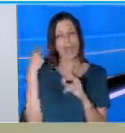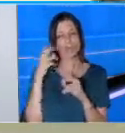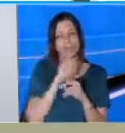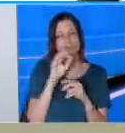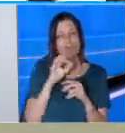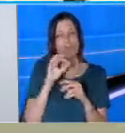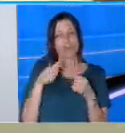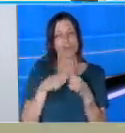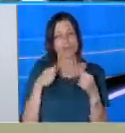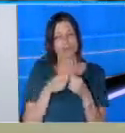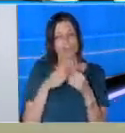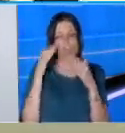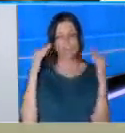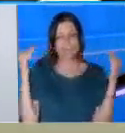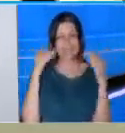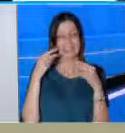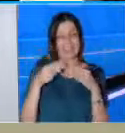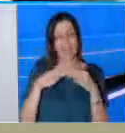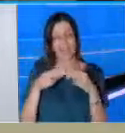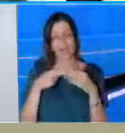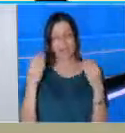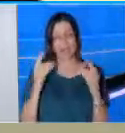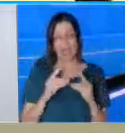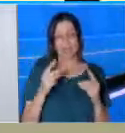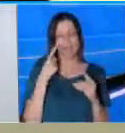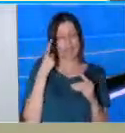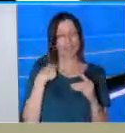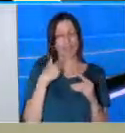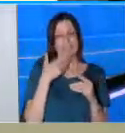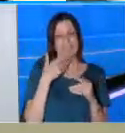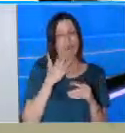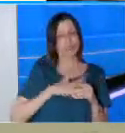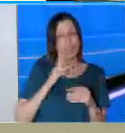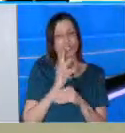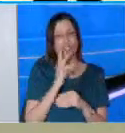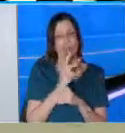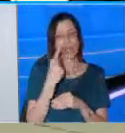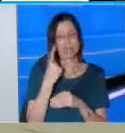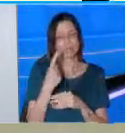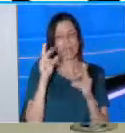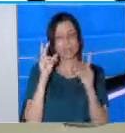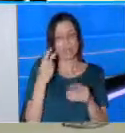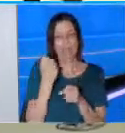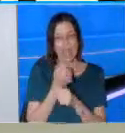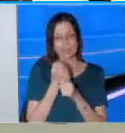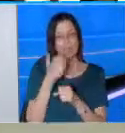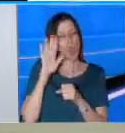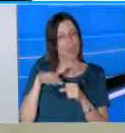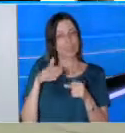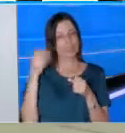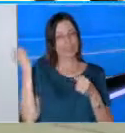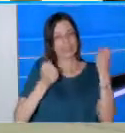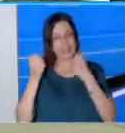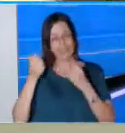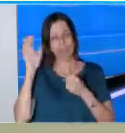המתווך המצרי ואת ההתקרבות ואת הדרכים. נדמה שישראל רוצה לשמור לעצמה עוד את האפשרות לעשות עוד איזושהי תקיפה, עוד איזושהי